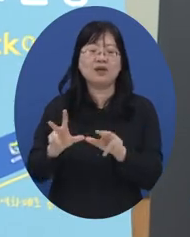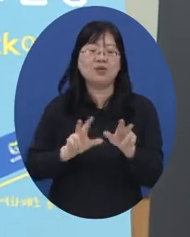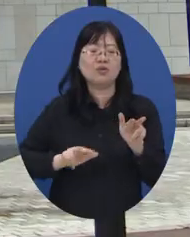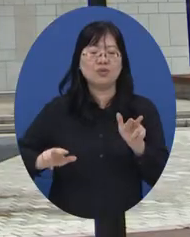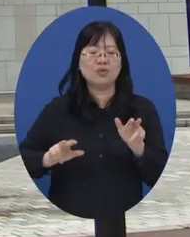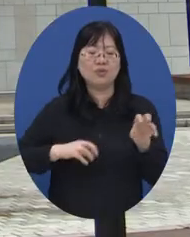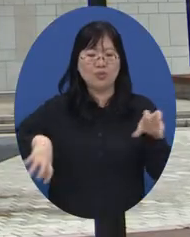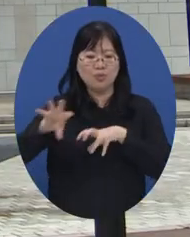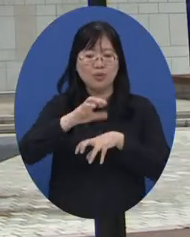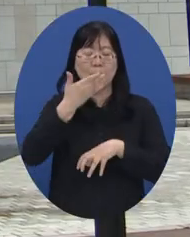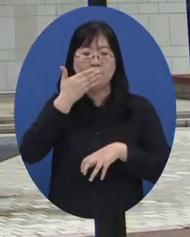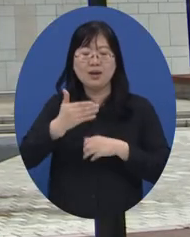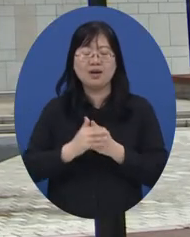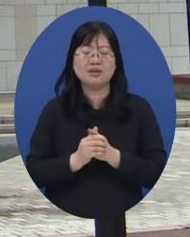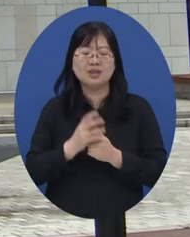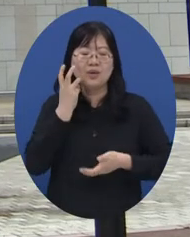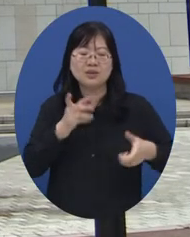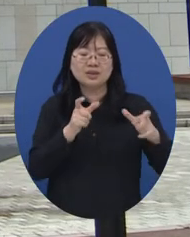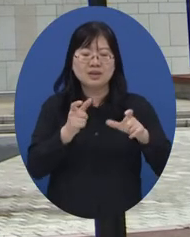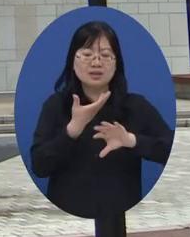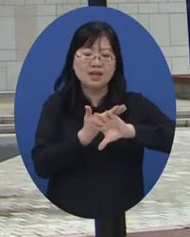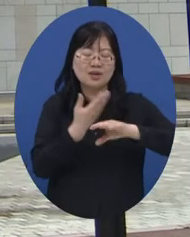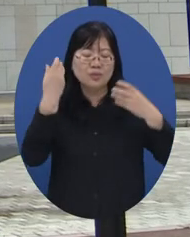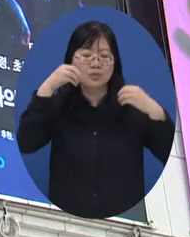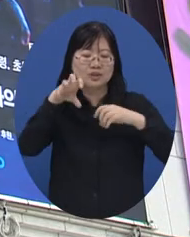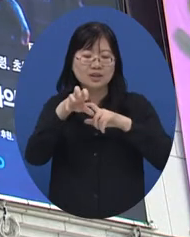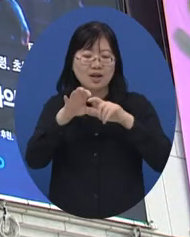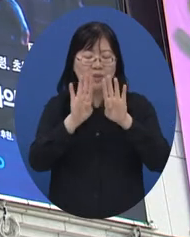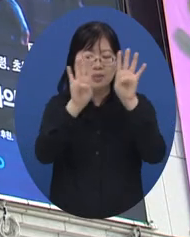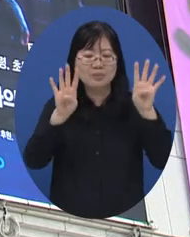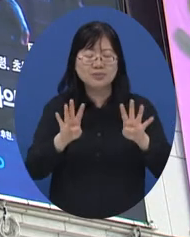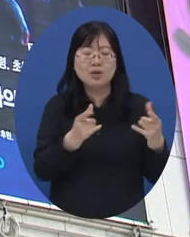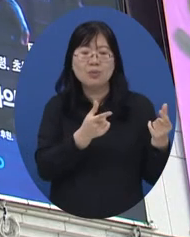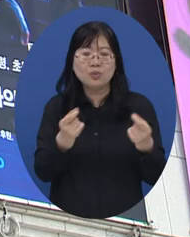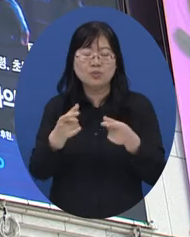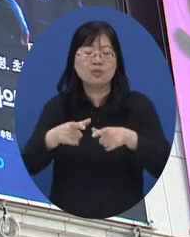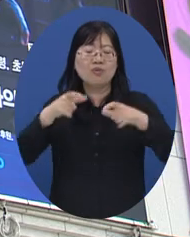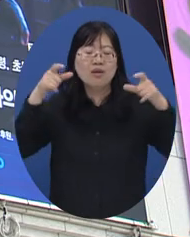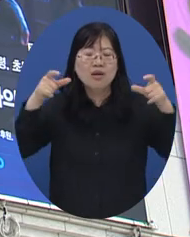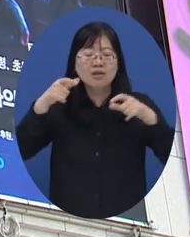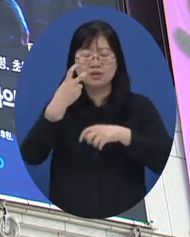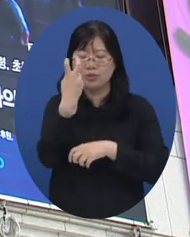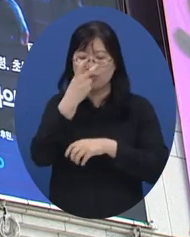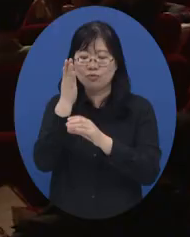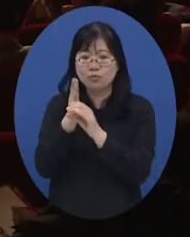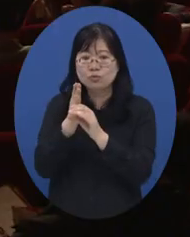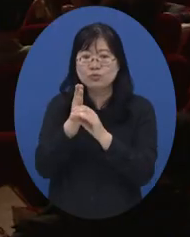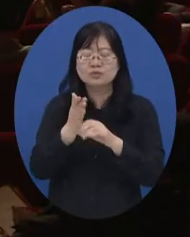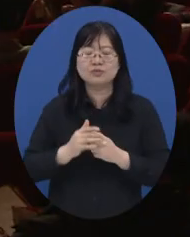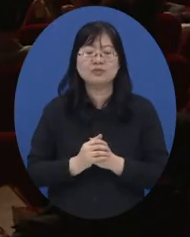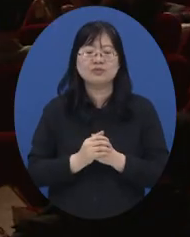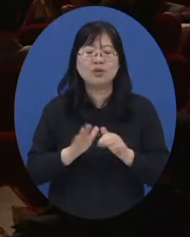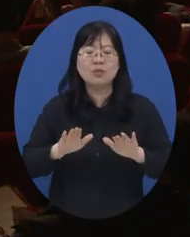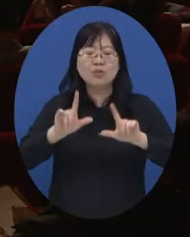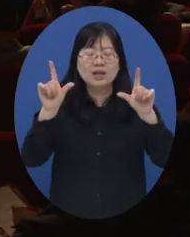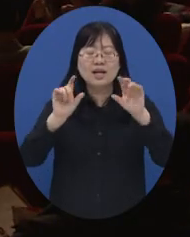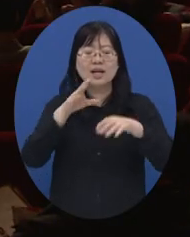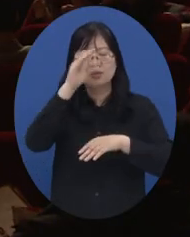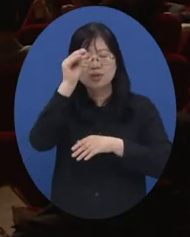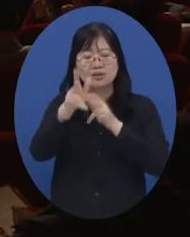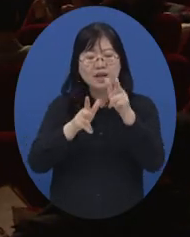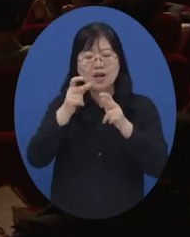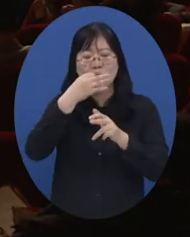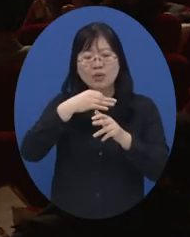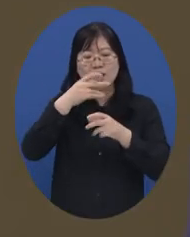있습니다. 경기 지역 다른 공연장과 박물관까지 확대하는 것도 검토 중인데 이는 올해 시범사업